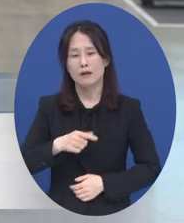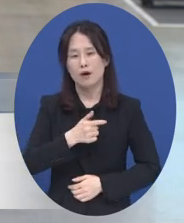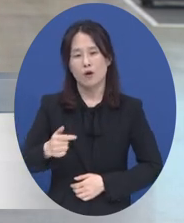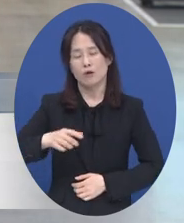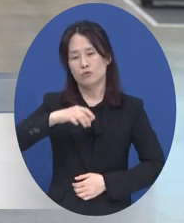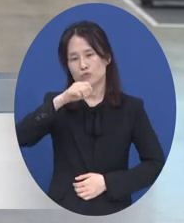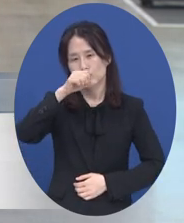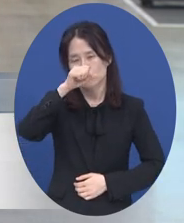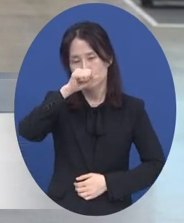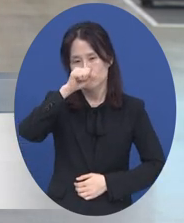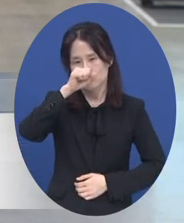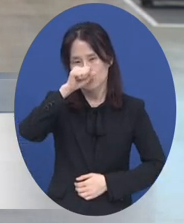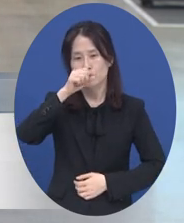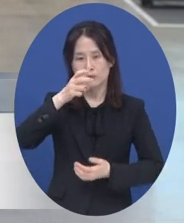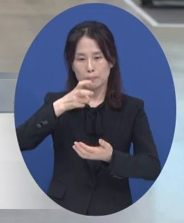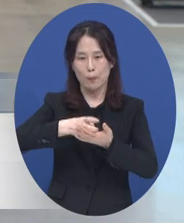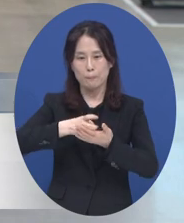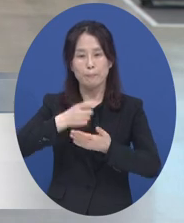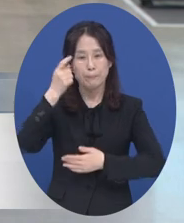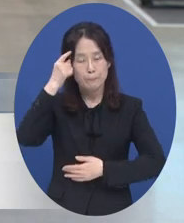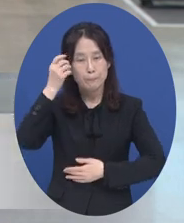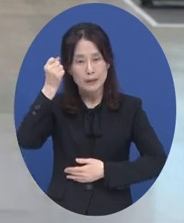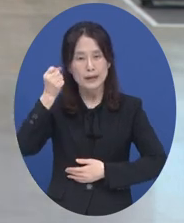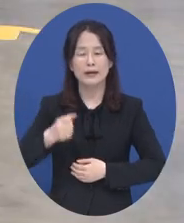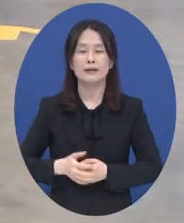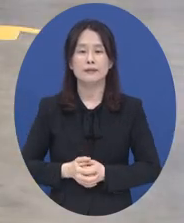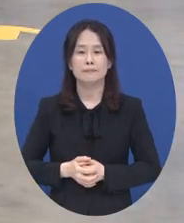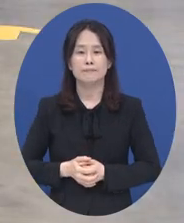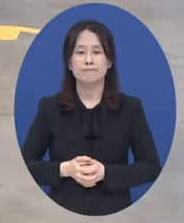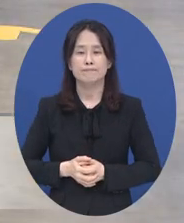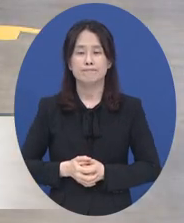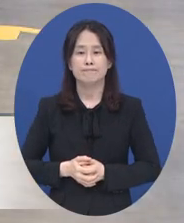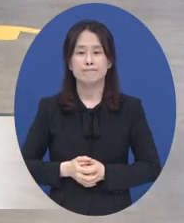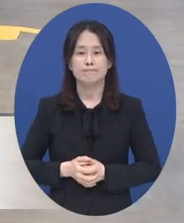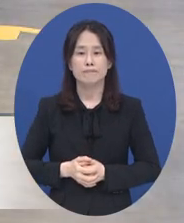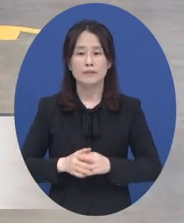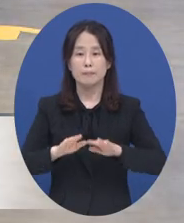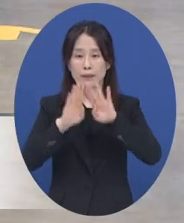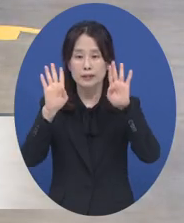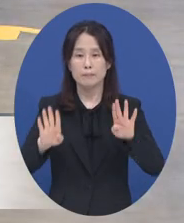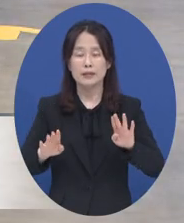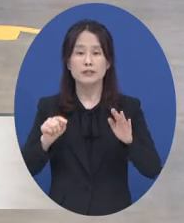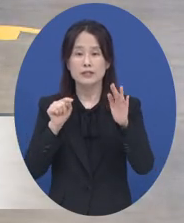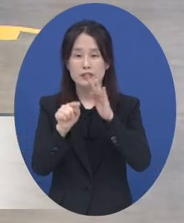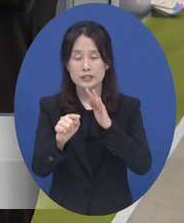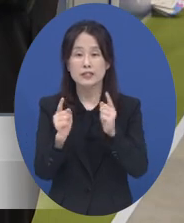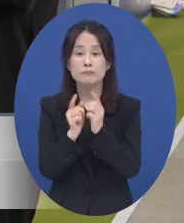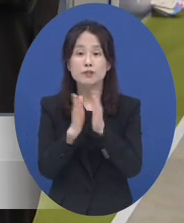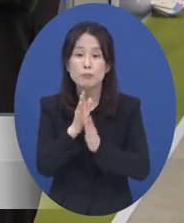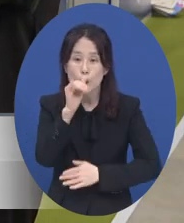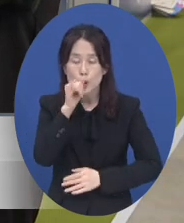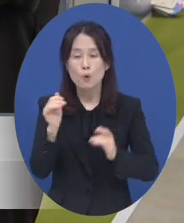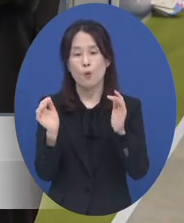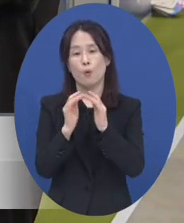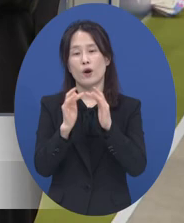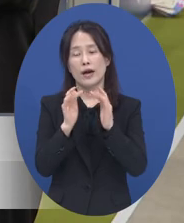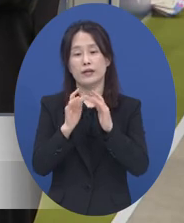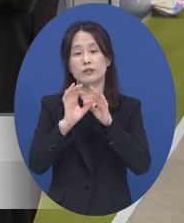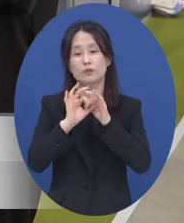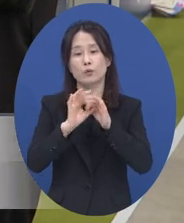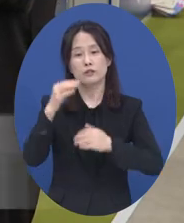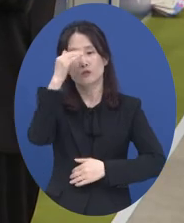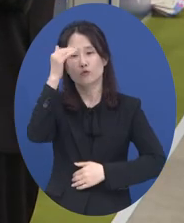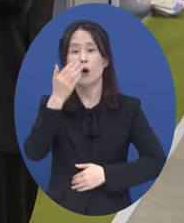관심 뭐 아주 좋은 제도라고 생각합니다 이번 박람회는 현장 인사 뿐만 아니라 온라인 우리 집 을 통해서도